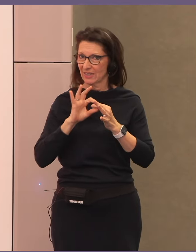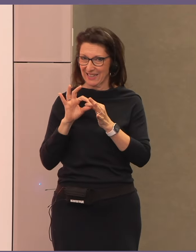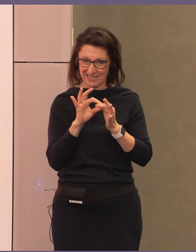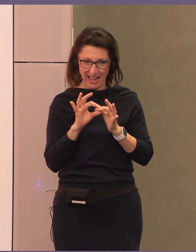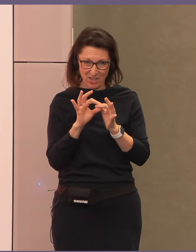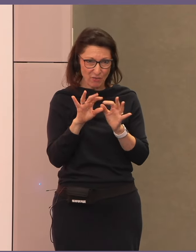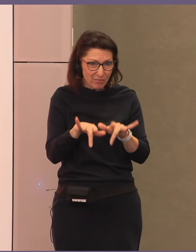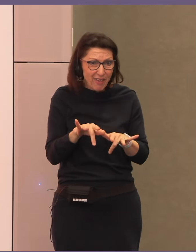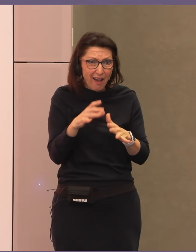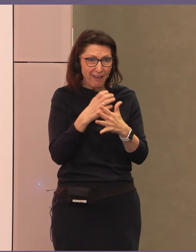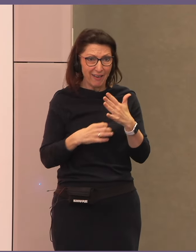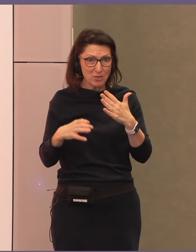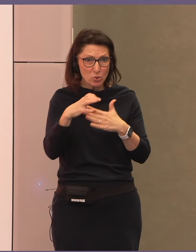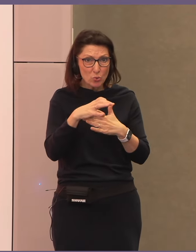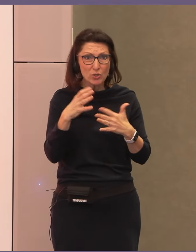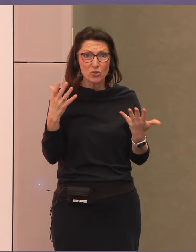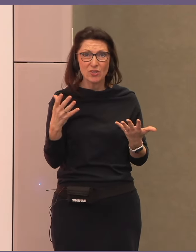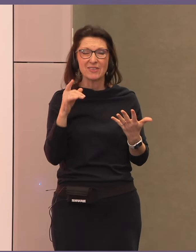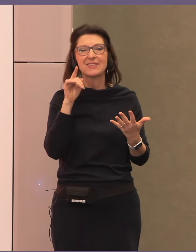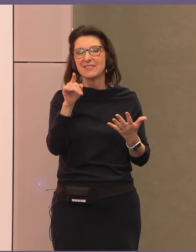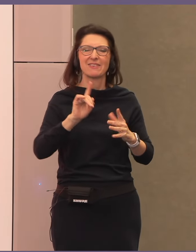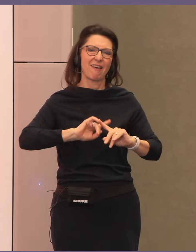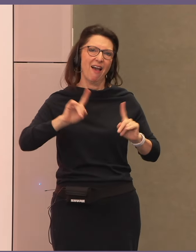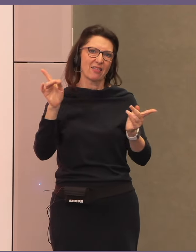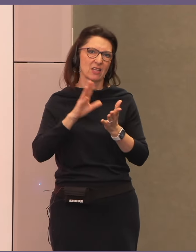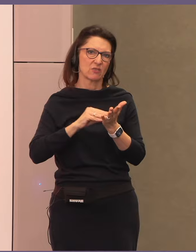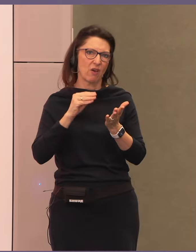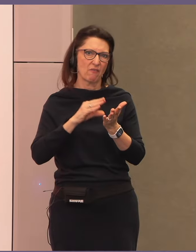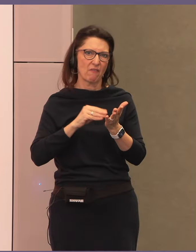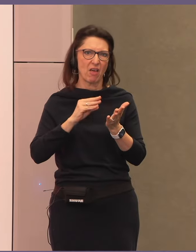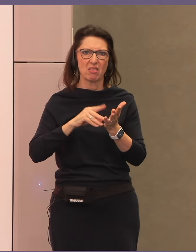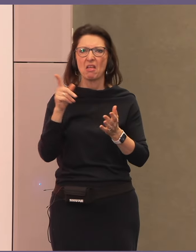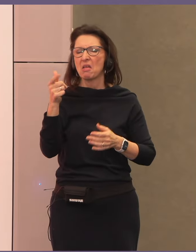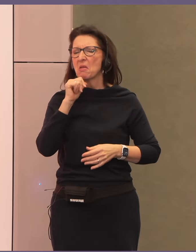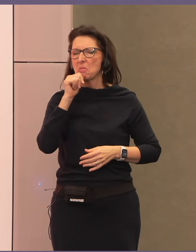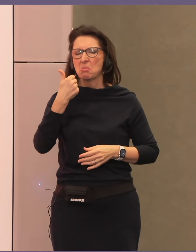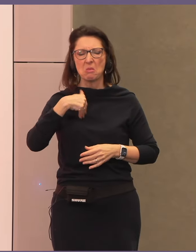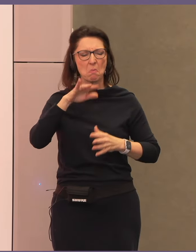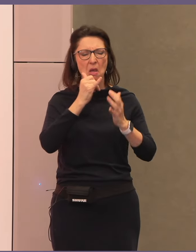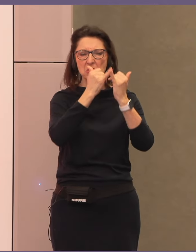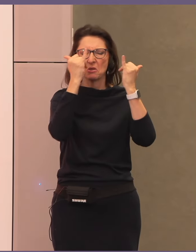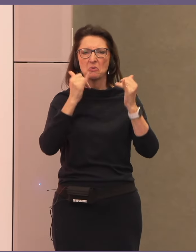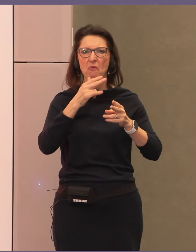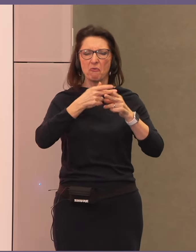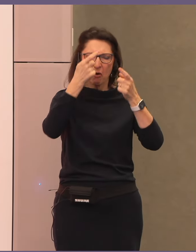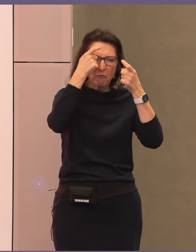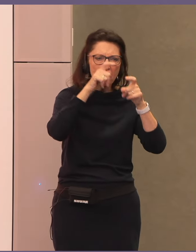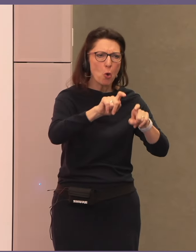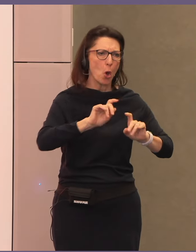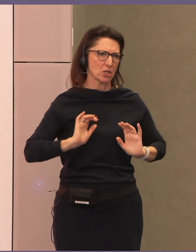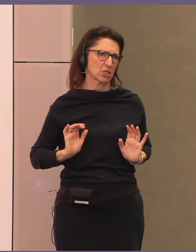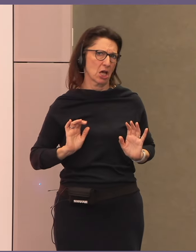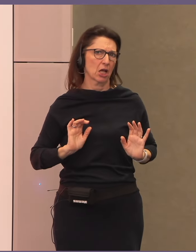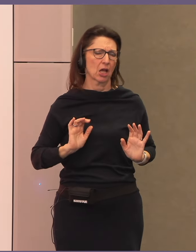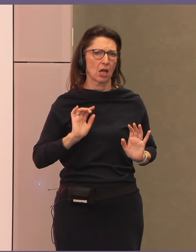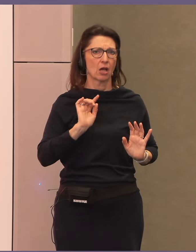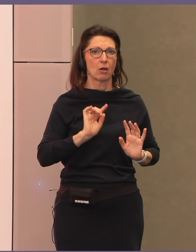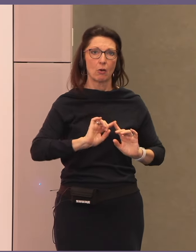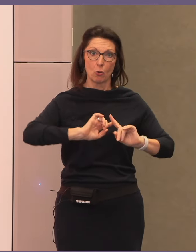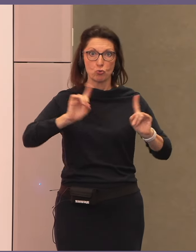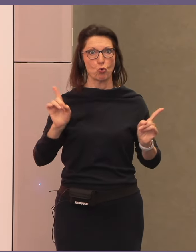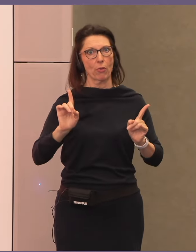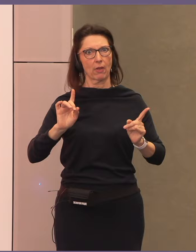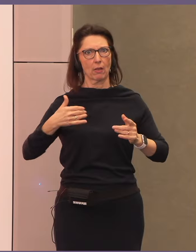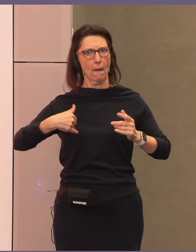möglicherweise anders eingesetzt, zum Beispiel weg von fürsorgenden Einrichtungen und sorgebedürftigen Menschen hin zu